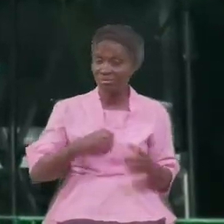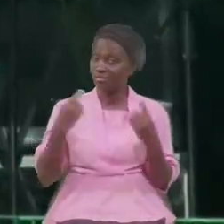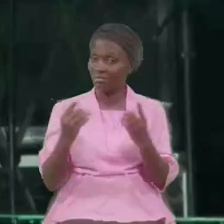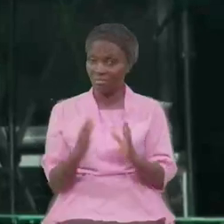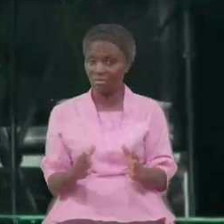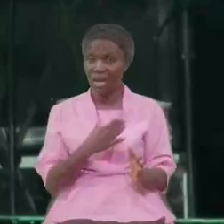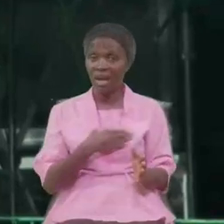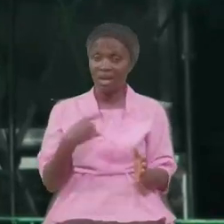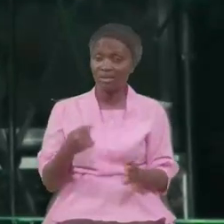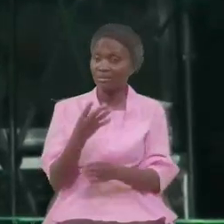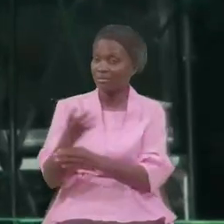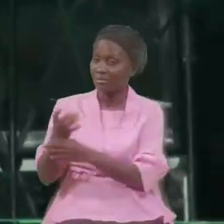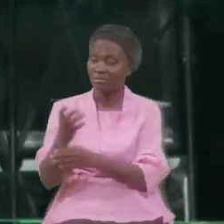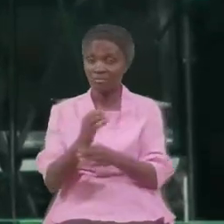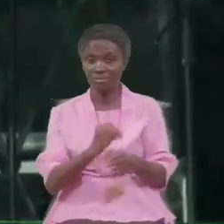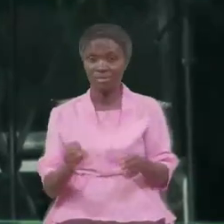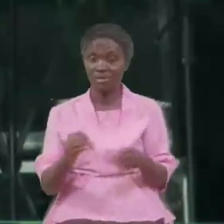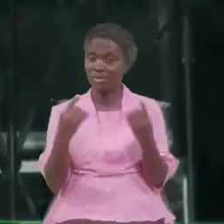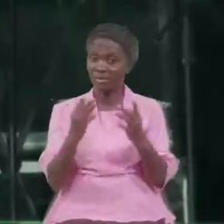le pécheur qui prie,